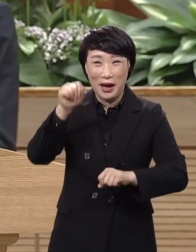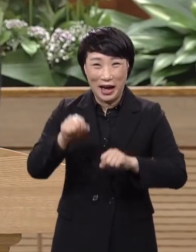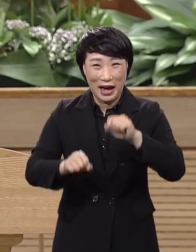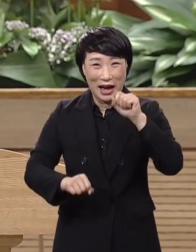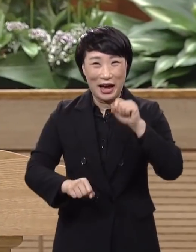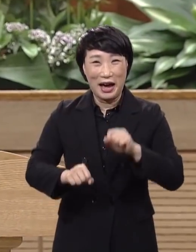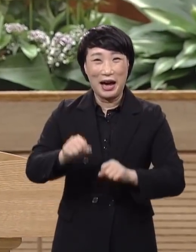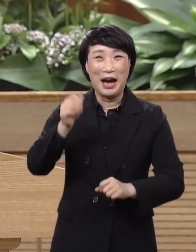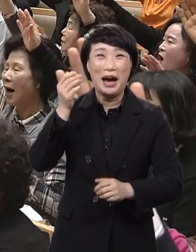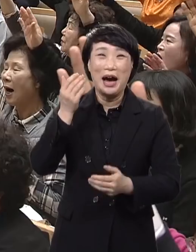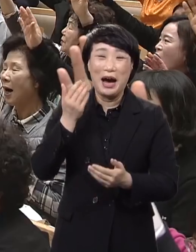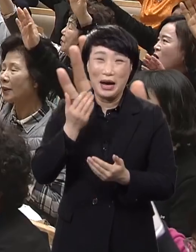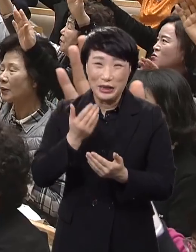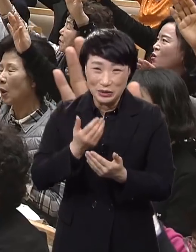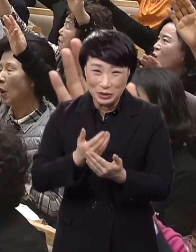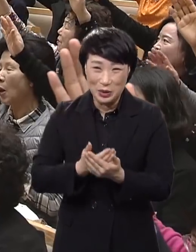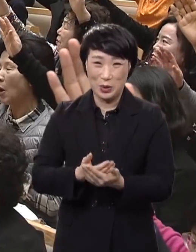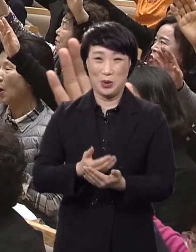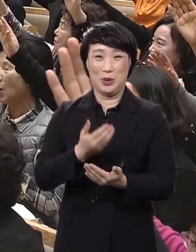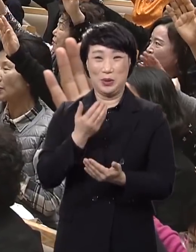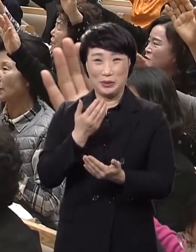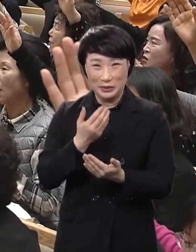뜻대로